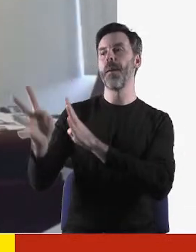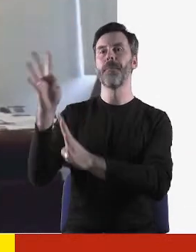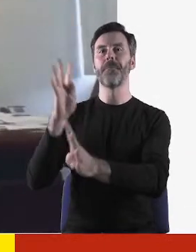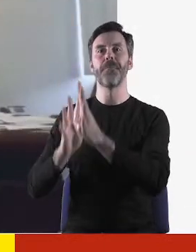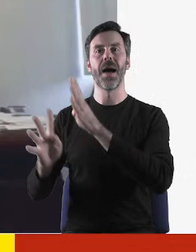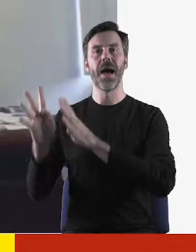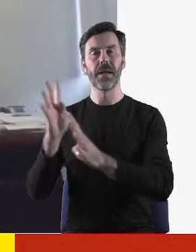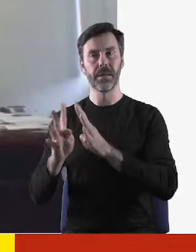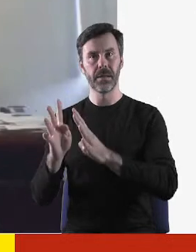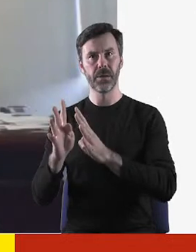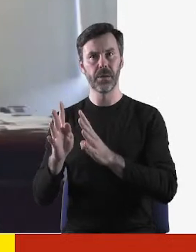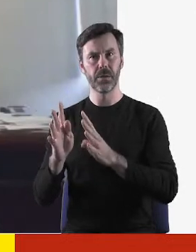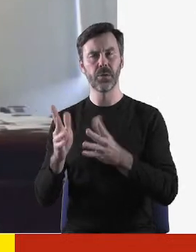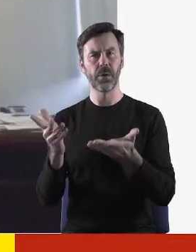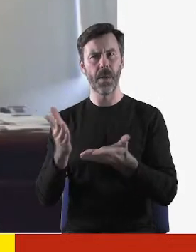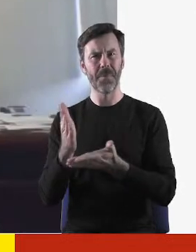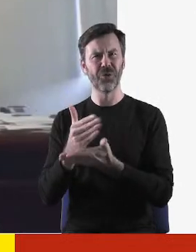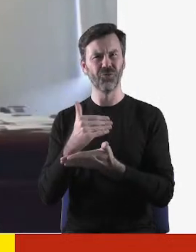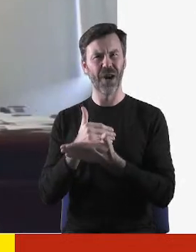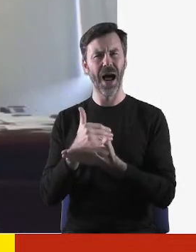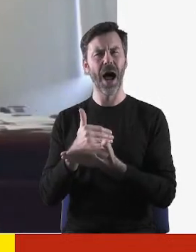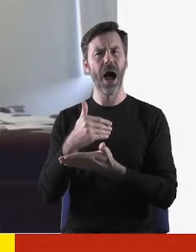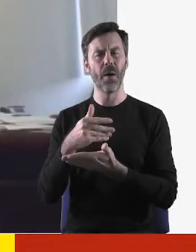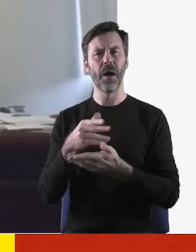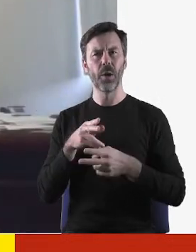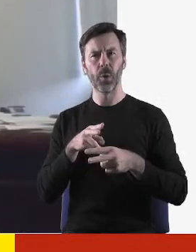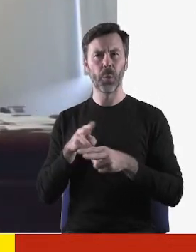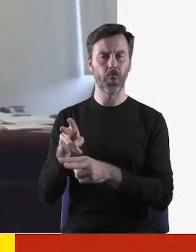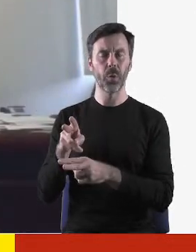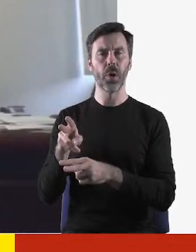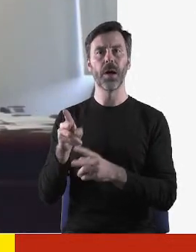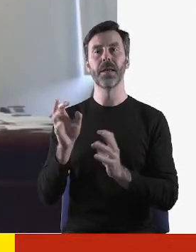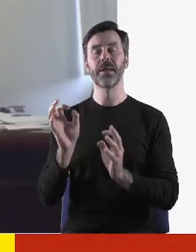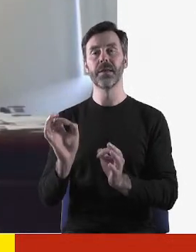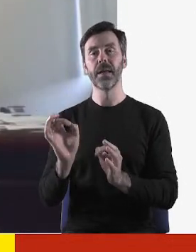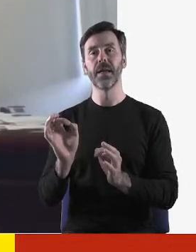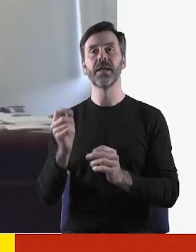naszych, czyli marszałkowskich szpitalach, przebywa obecnie około